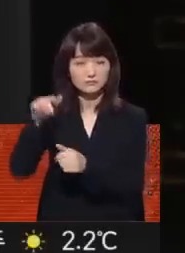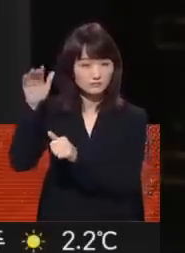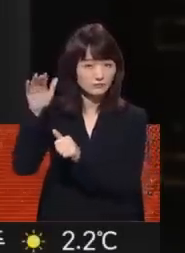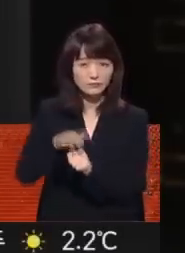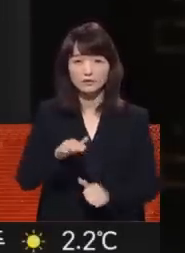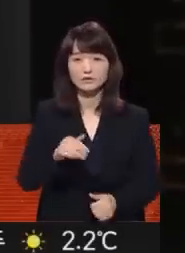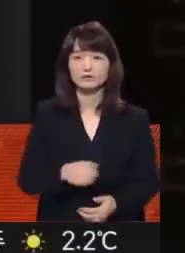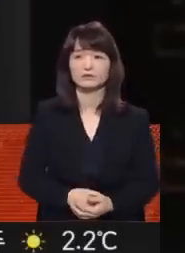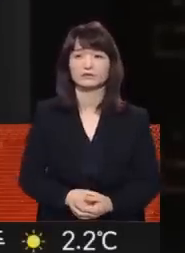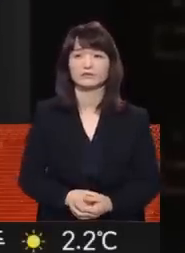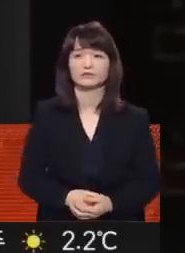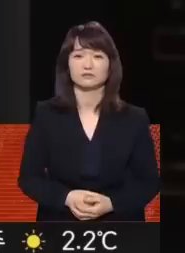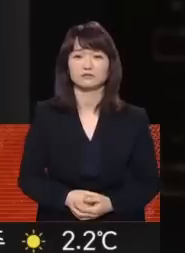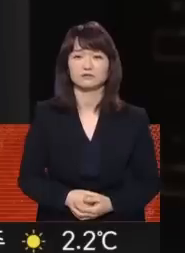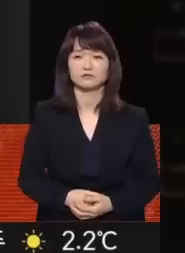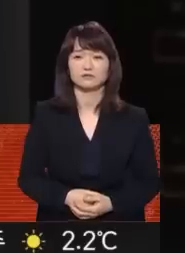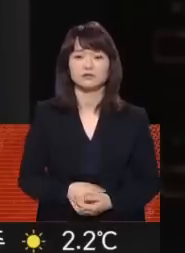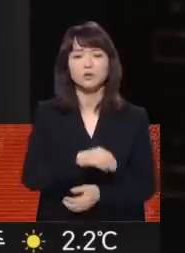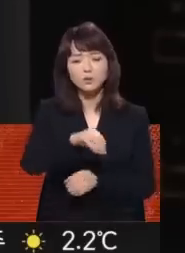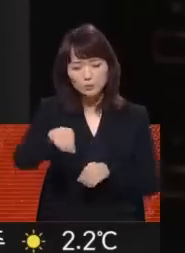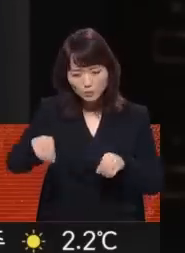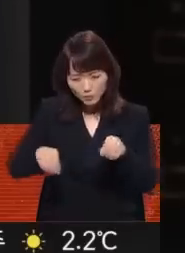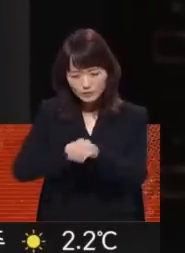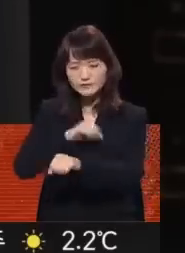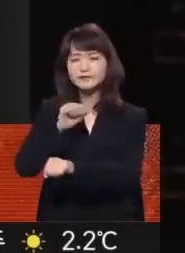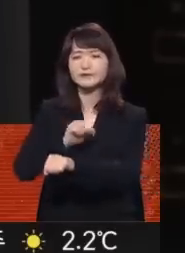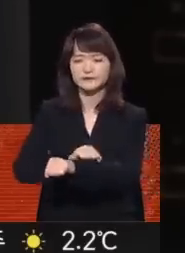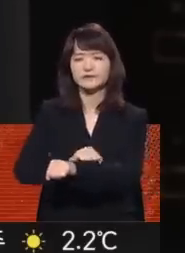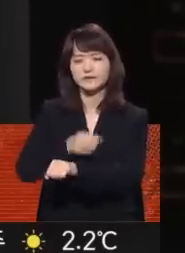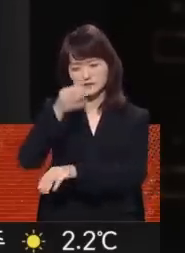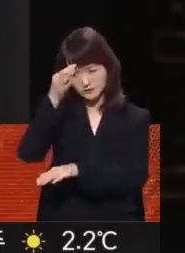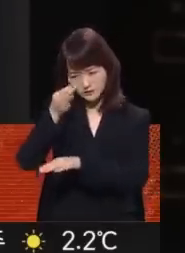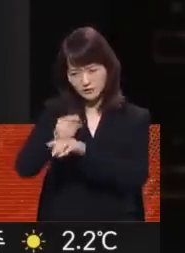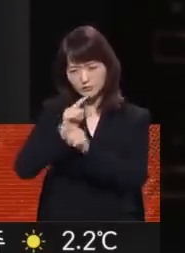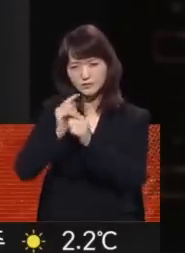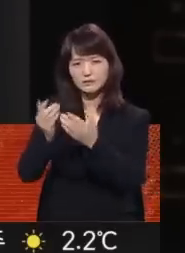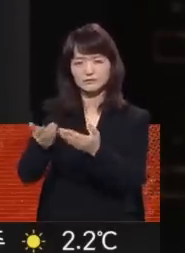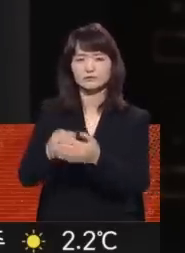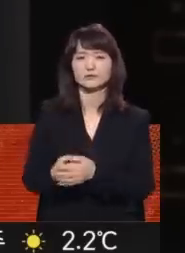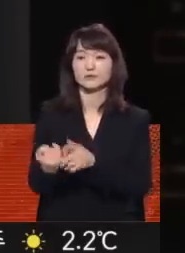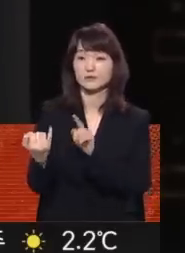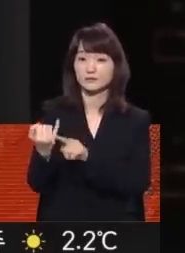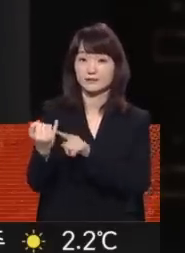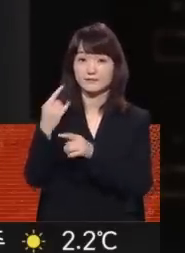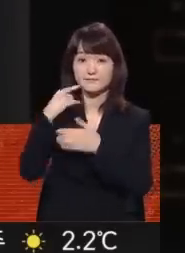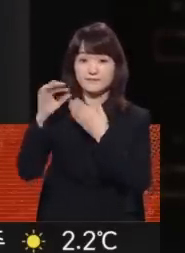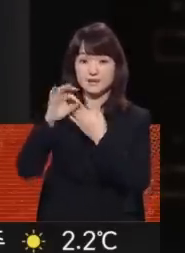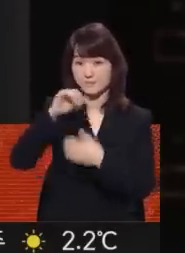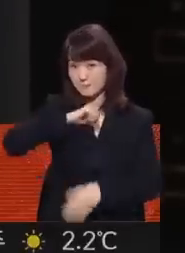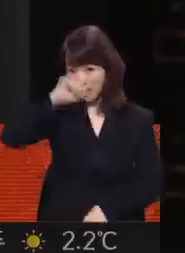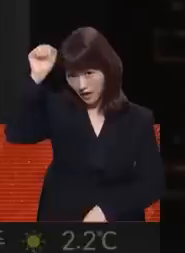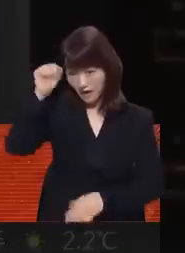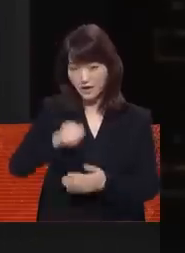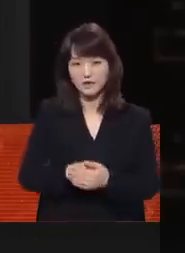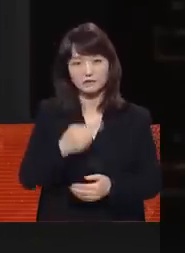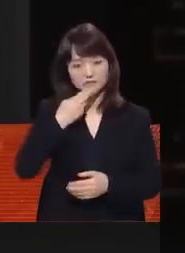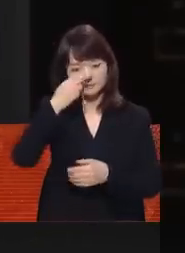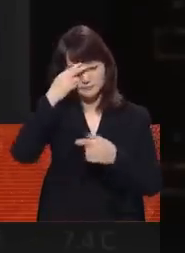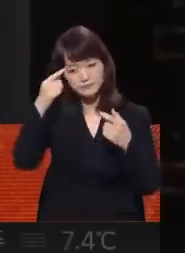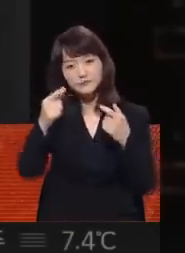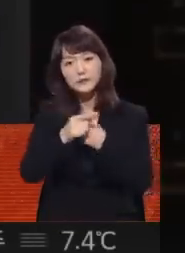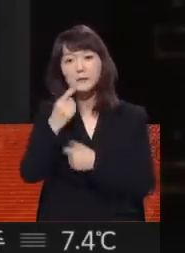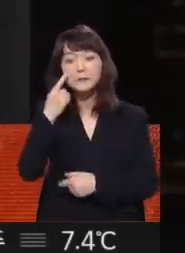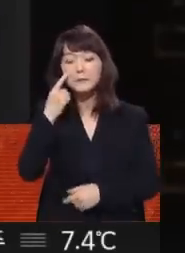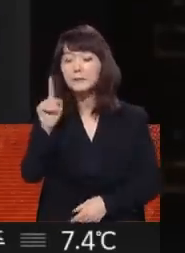만약에 저는 그게 차라리 잘 됐다 뭐 죄송한 말씀이지만 만약에 이분이 합격을 해서 회식이라도